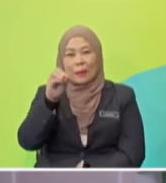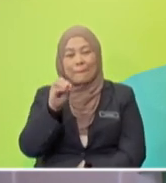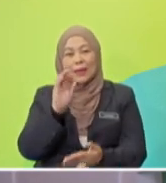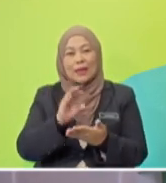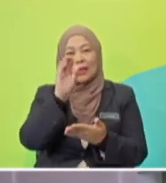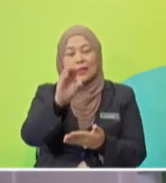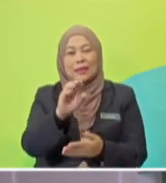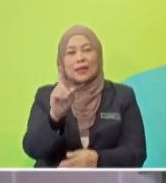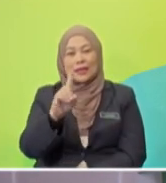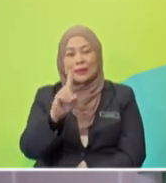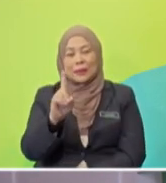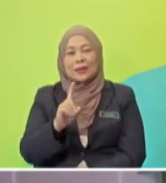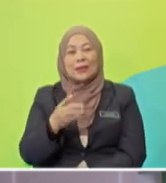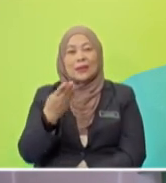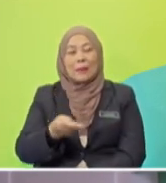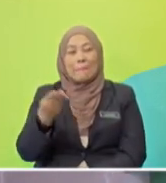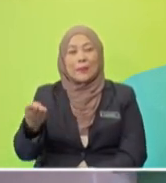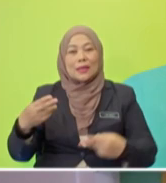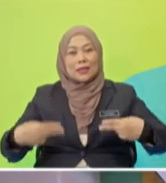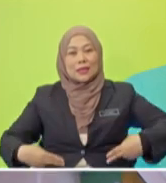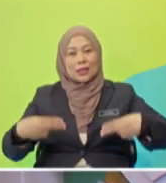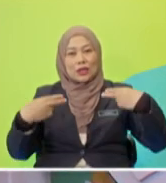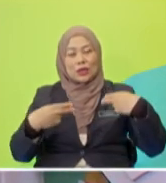pun boleh tega sekali oke